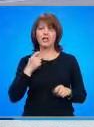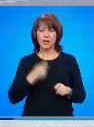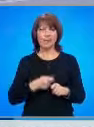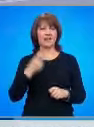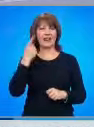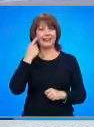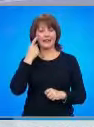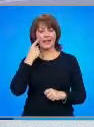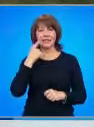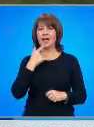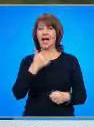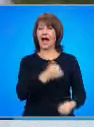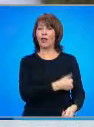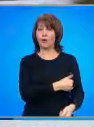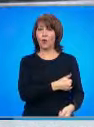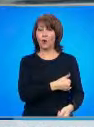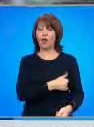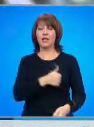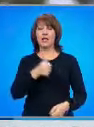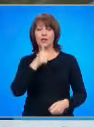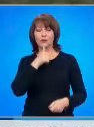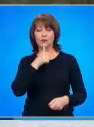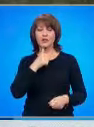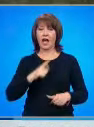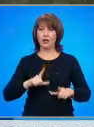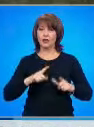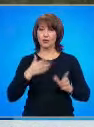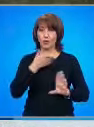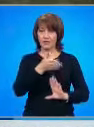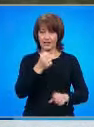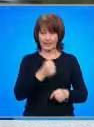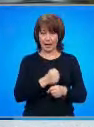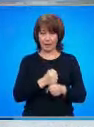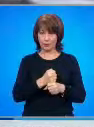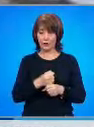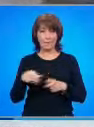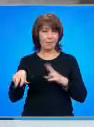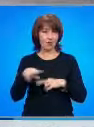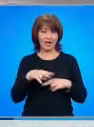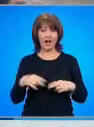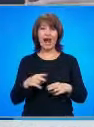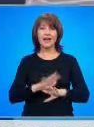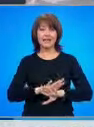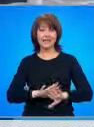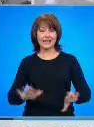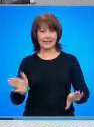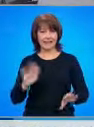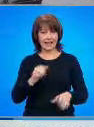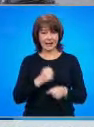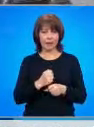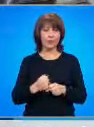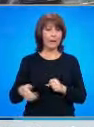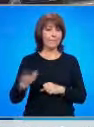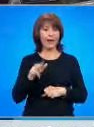тестове за алкохол и наркотици в началото и в края на работната им смяна. По заповед на служебния вътрешен министър